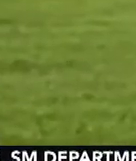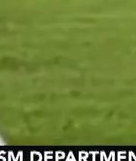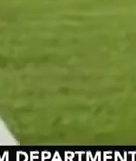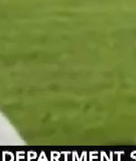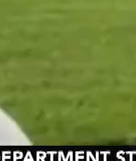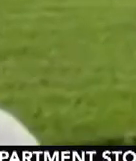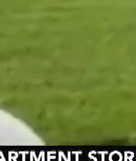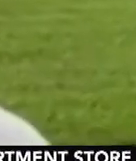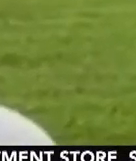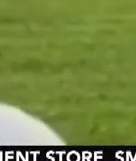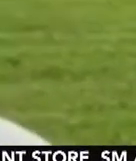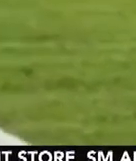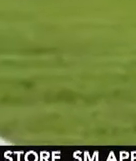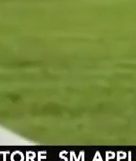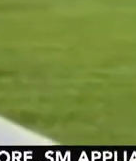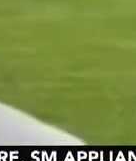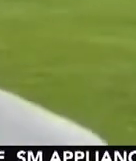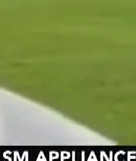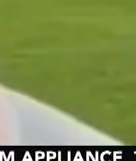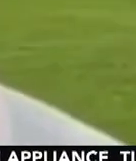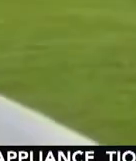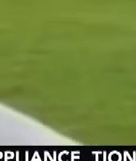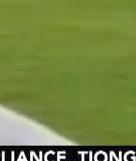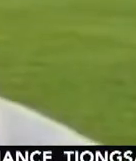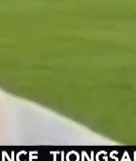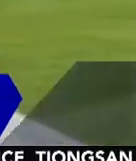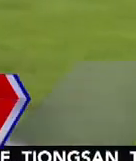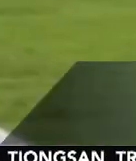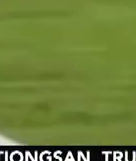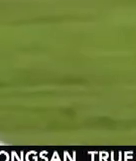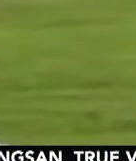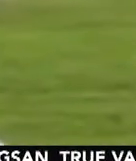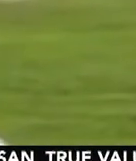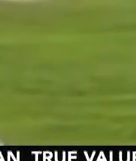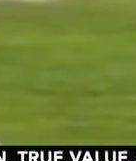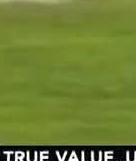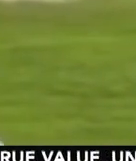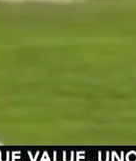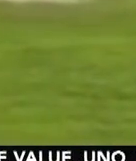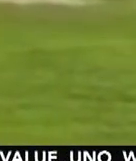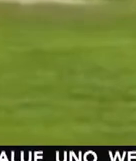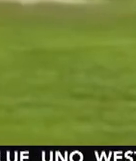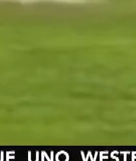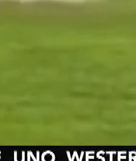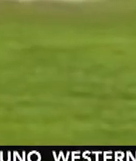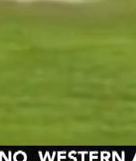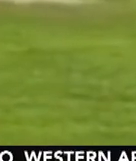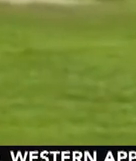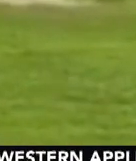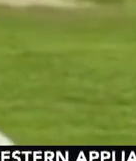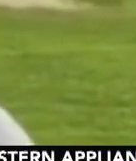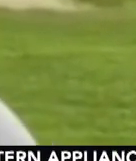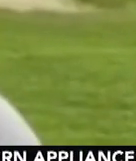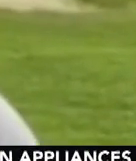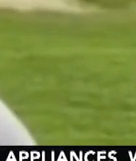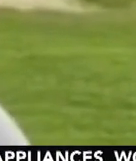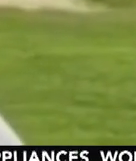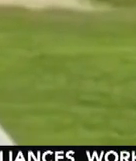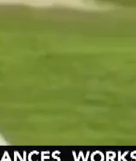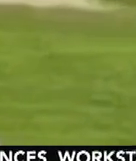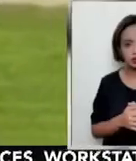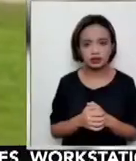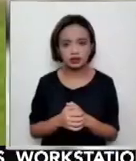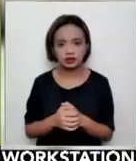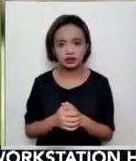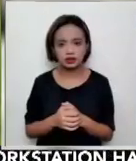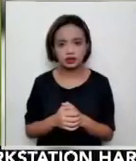I just want everyone to know that I have nothing to do with ISAP. I don't know the people involved. I have